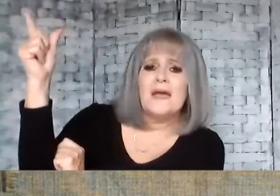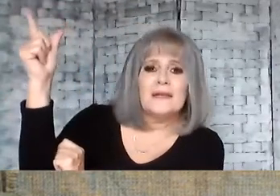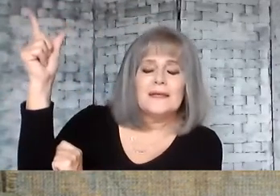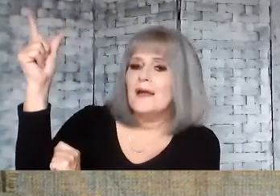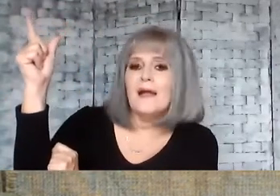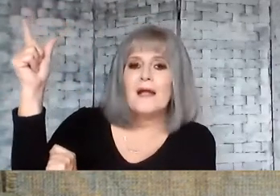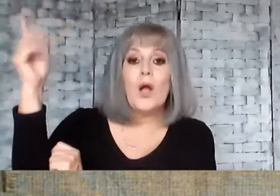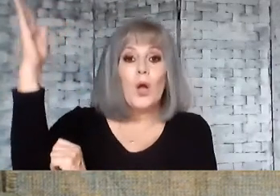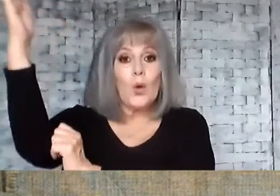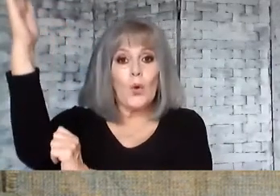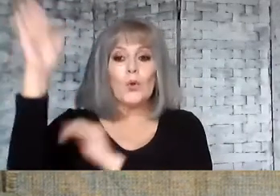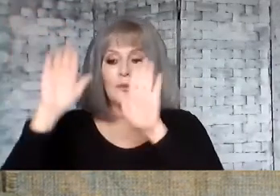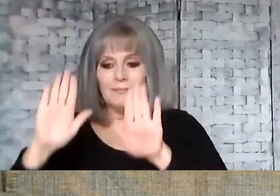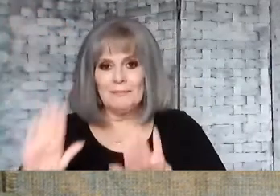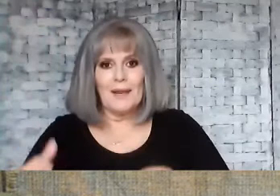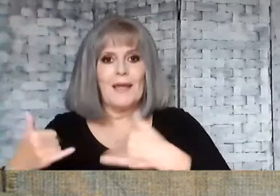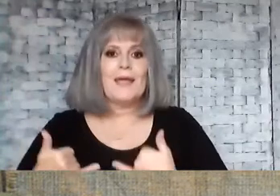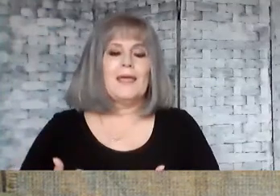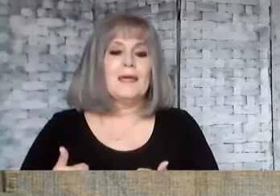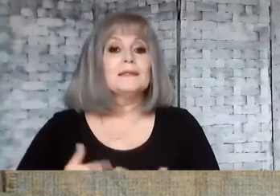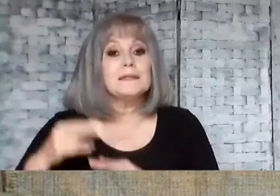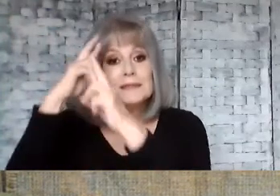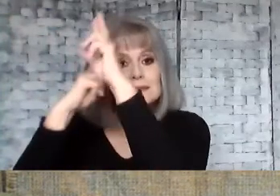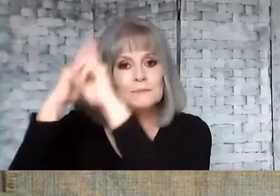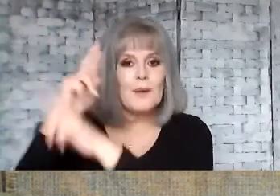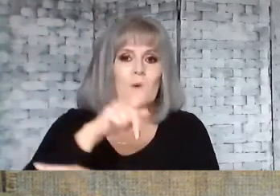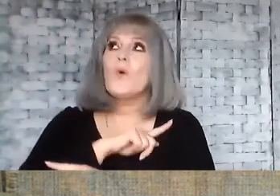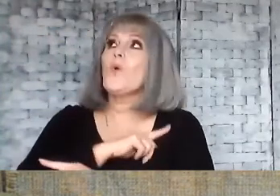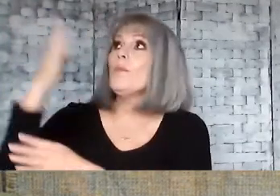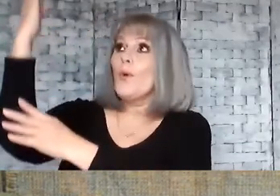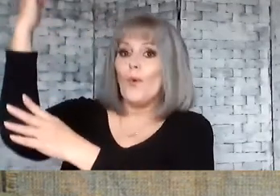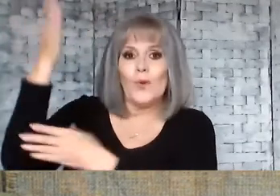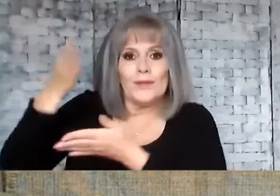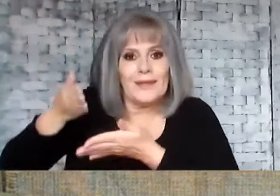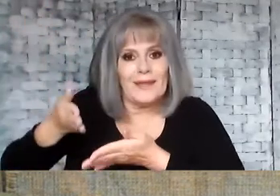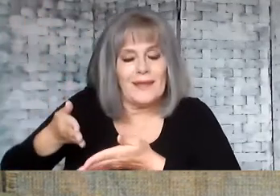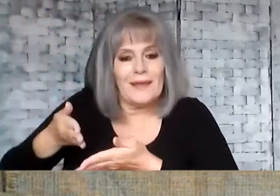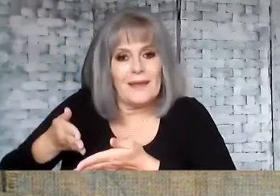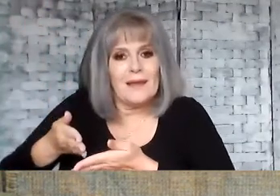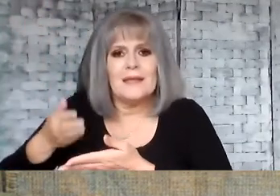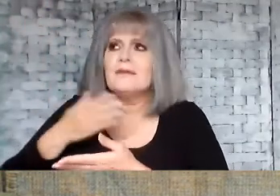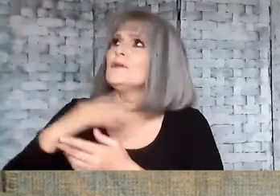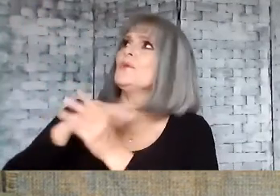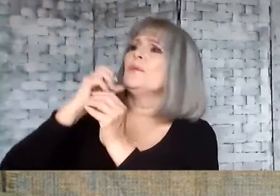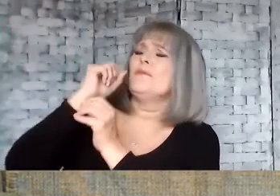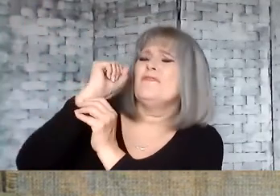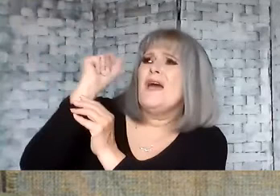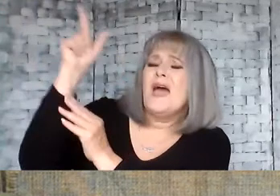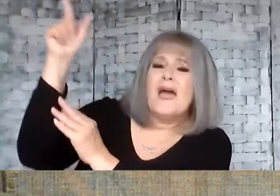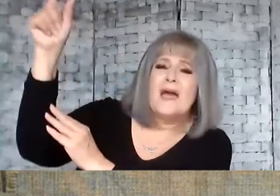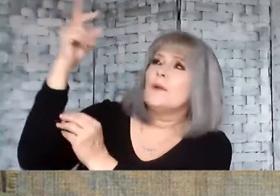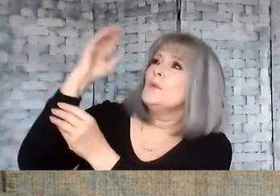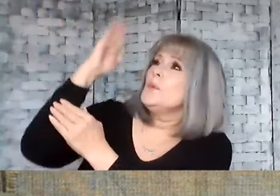God woon nou hier. Dis een respect omdat die Heere hier is. Nie een respect wat omver